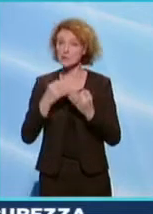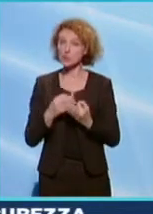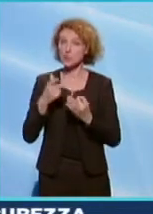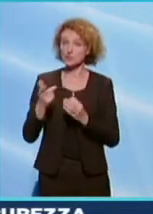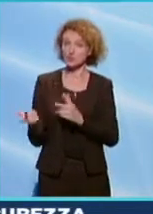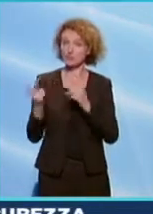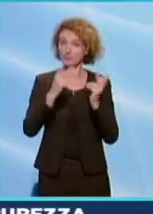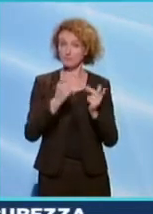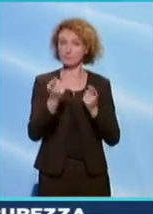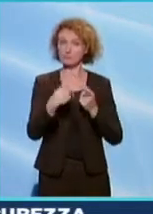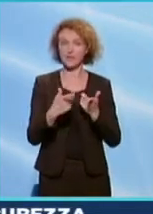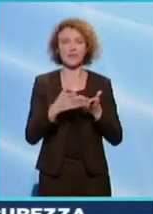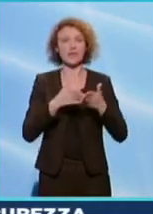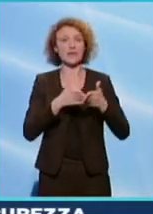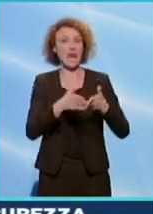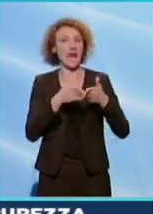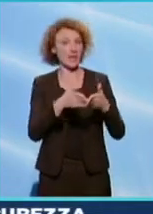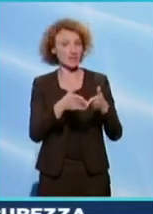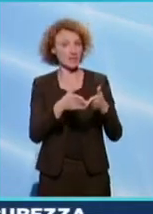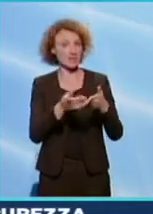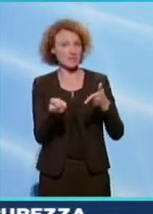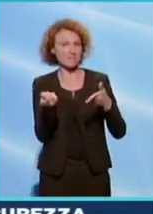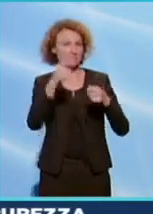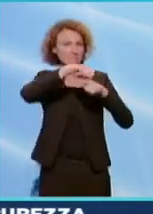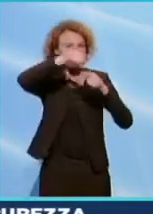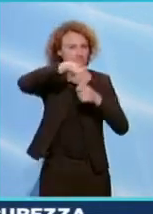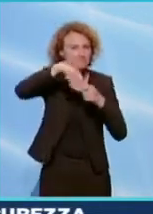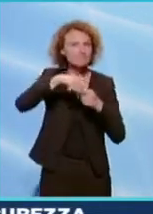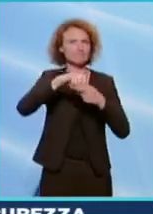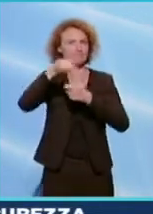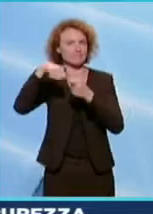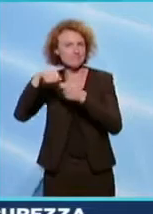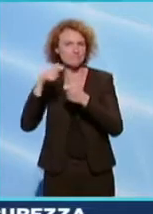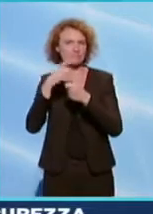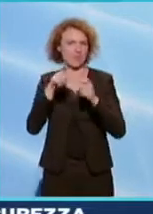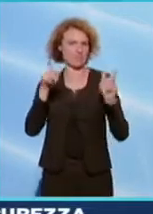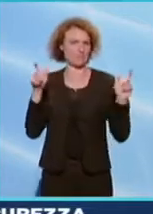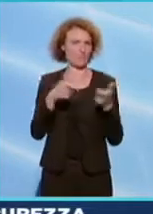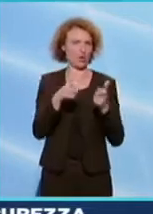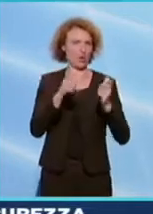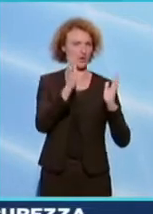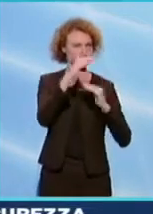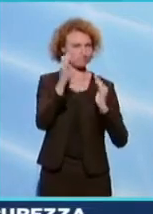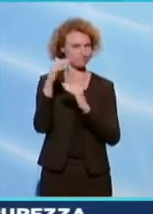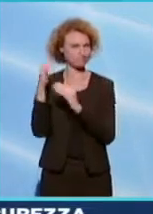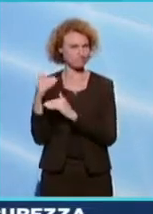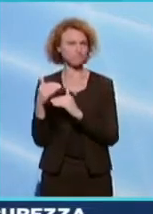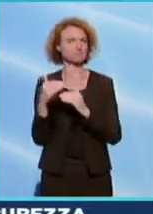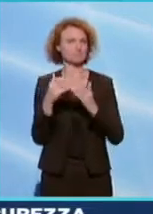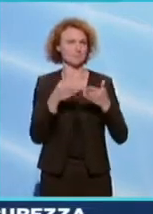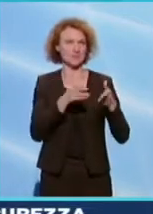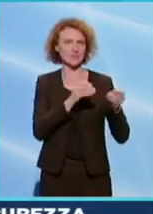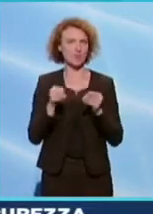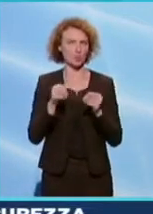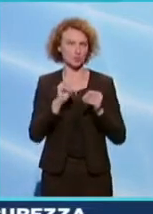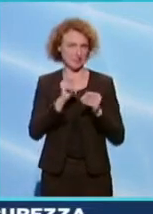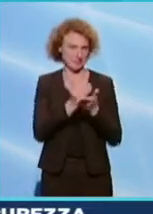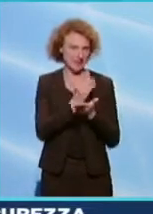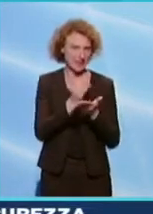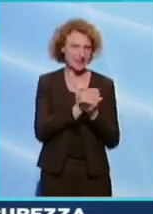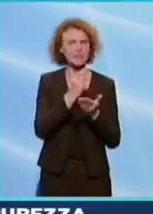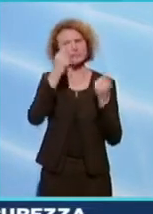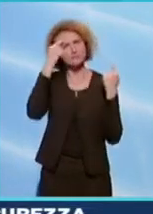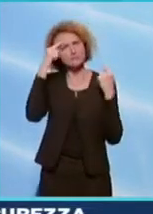carico alla struttura della nave tramite vincoli per impedirne lo spostamento di navigazione aveva provveduto il personale della compagnia